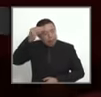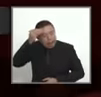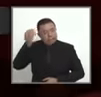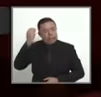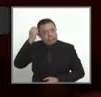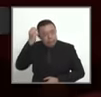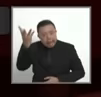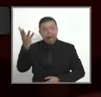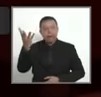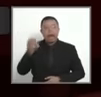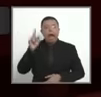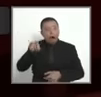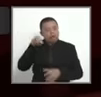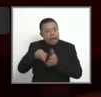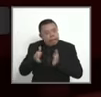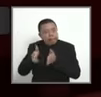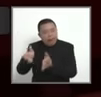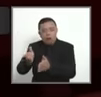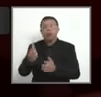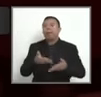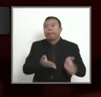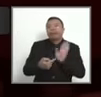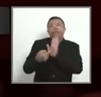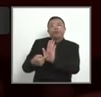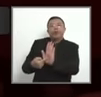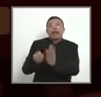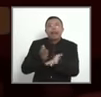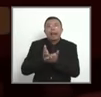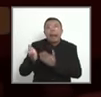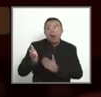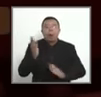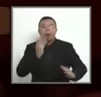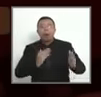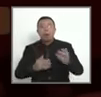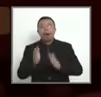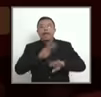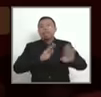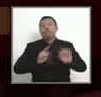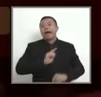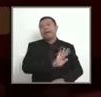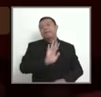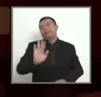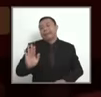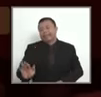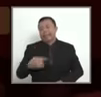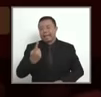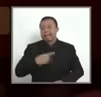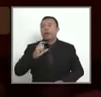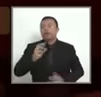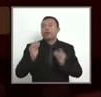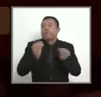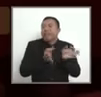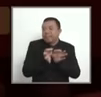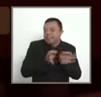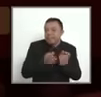kemudian perkaranya p21 tahap 2 langsung dilimpahkan Jadi kami sudah sempat bersidang ee Saya sempat